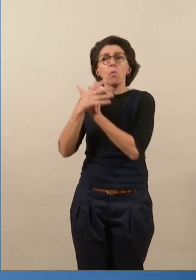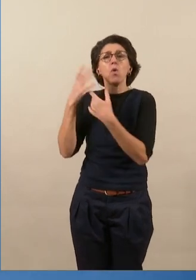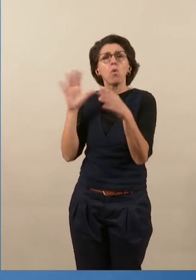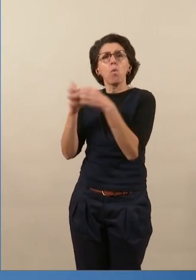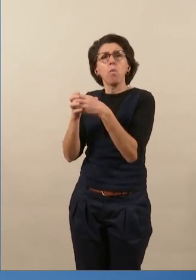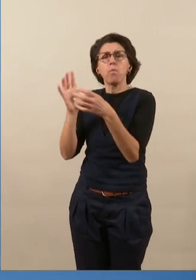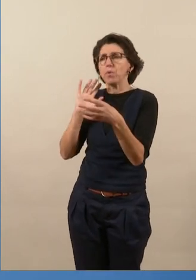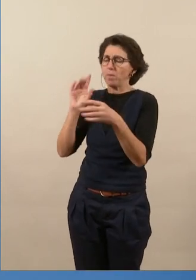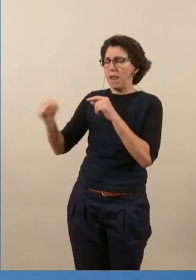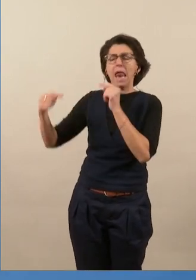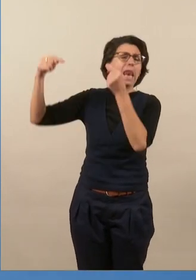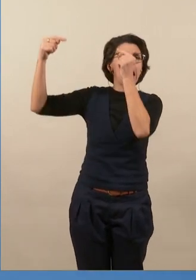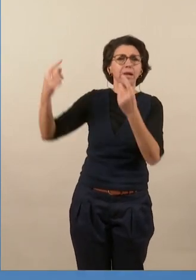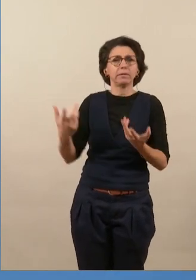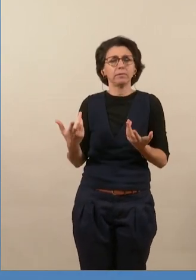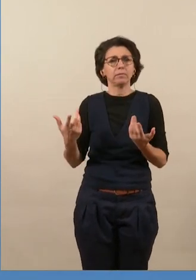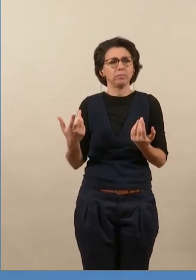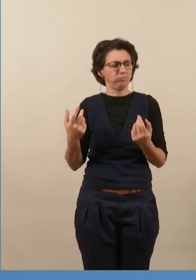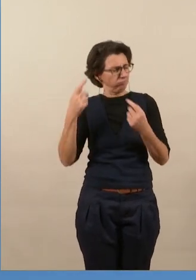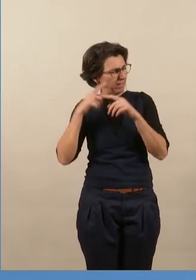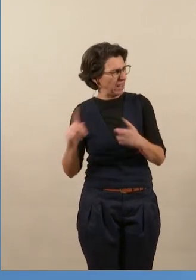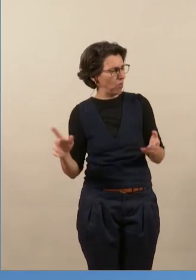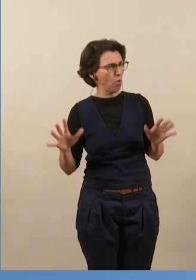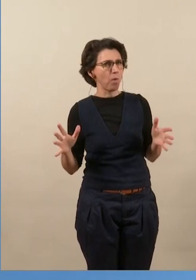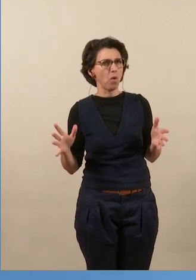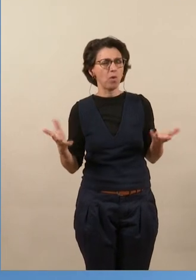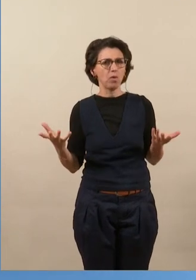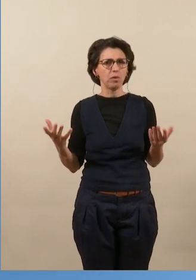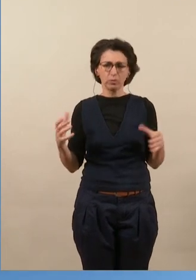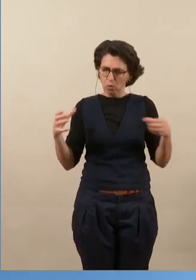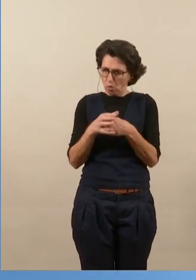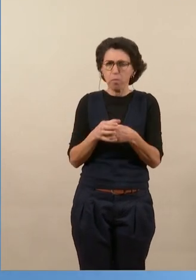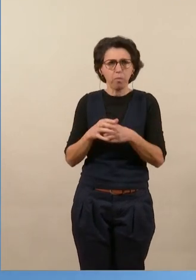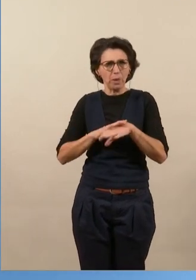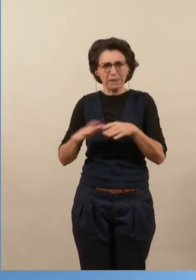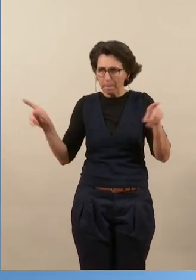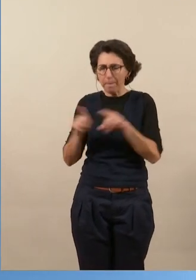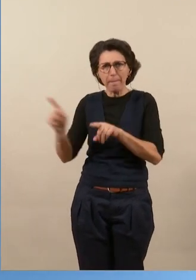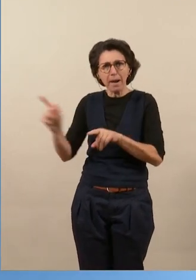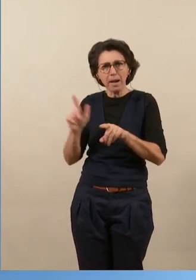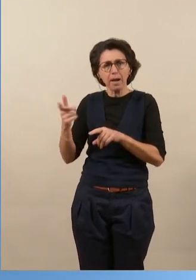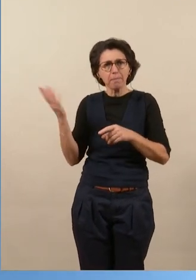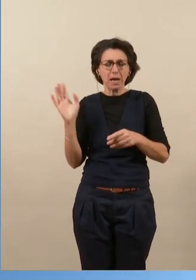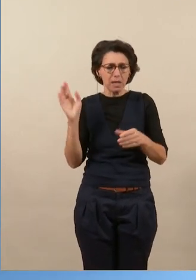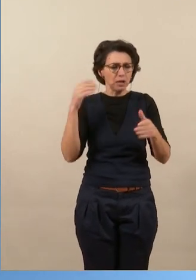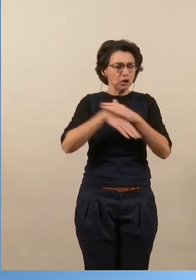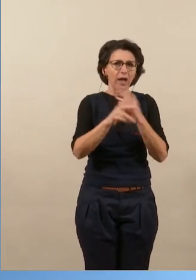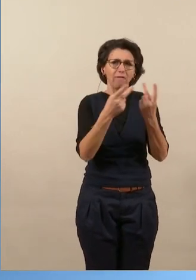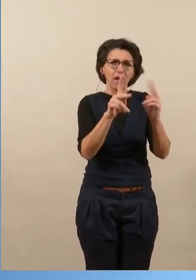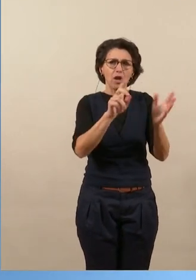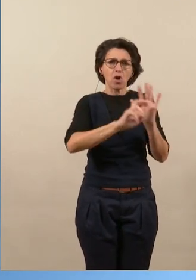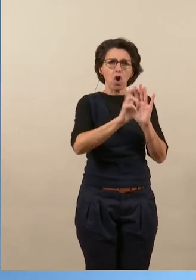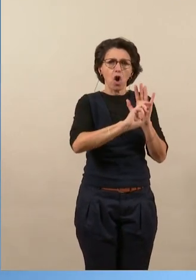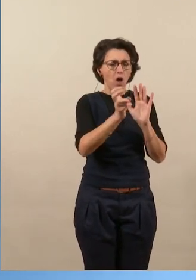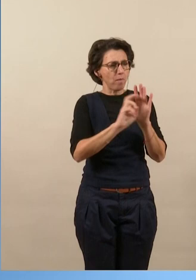c'est étonnant on fait partie de la même majorité mais dès qu'on est à Grenoble ça marche plus il va falloir s'opposer et se codier dessus moi ça